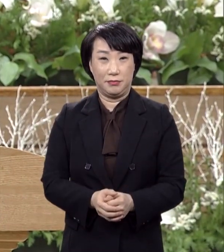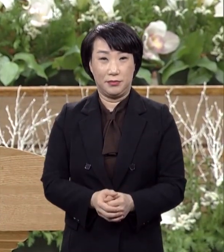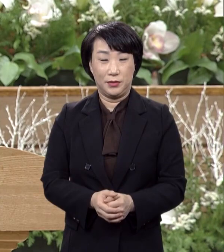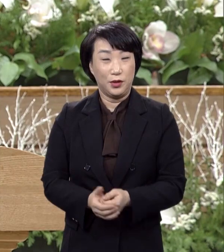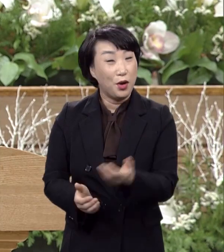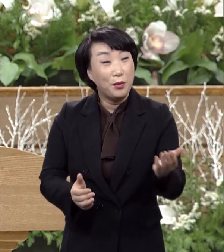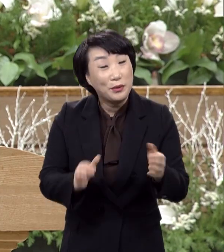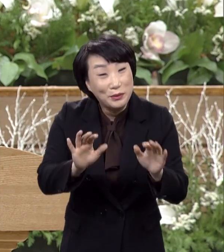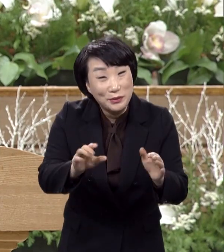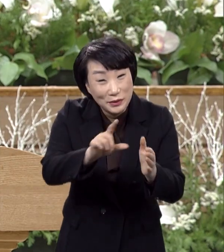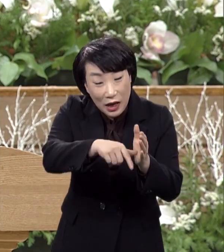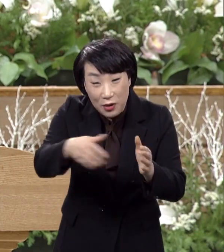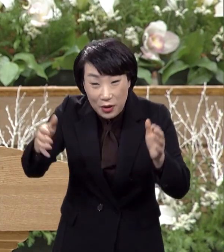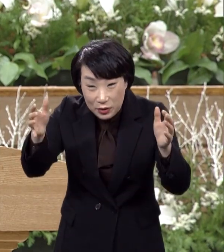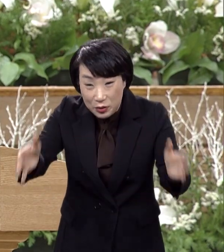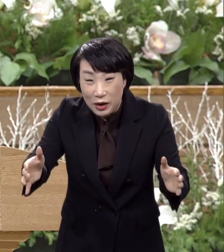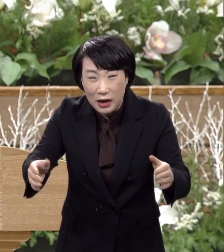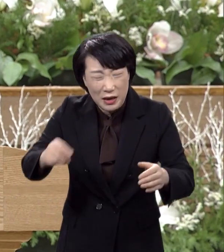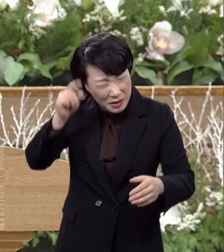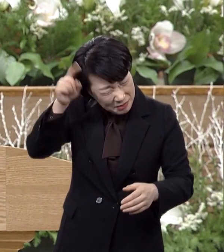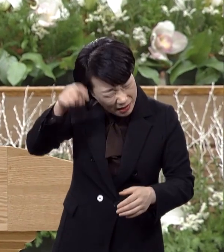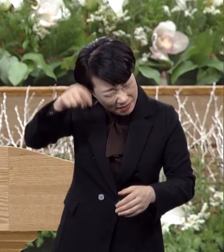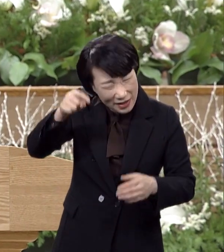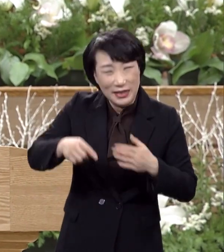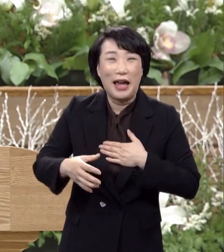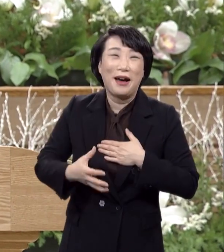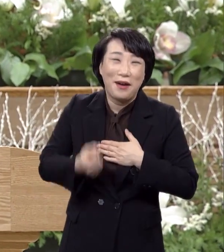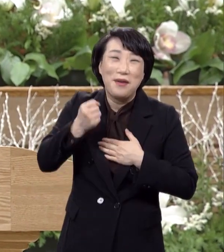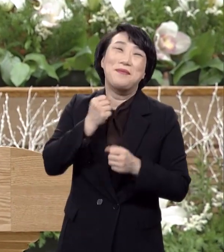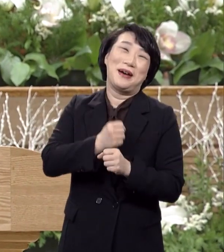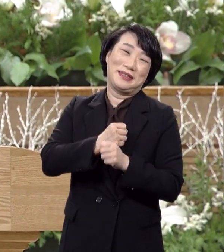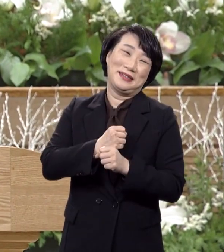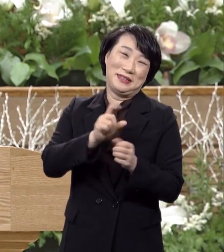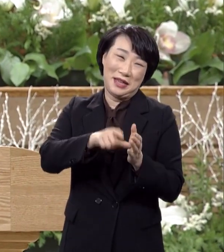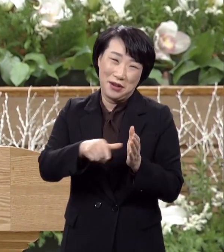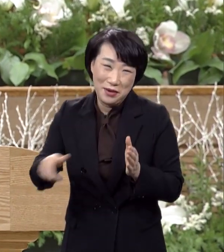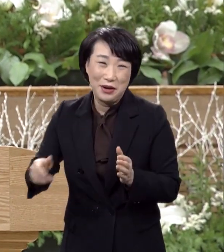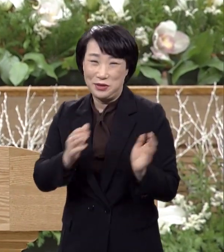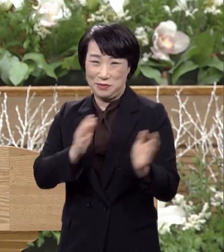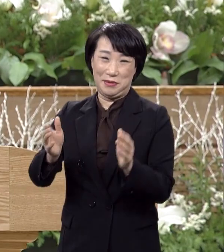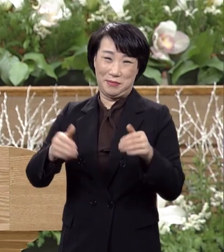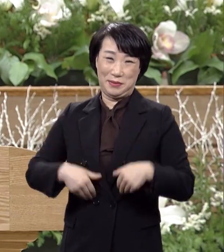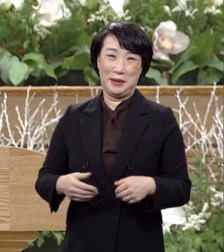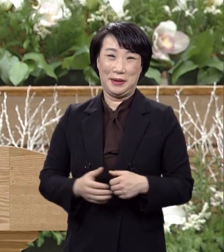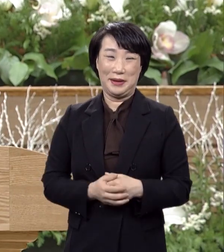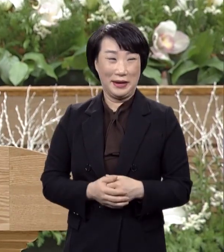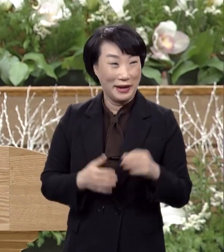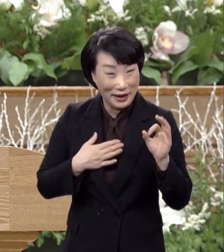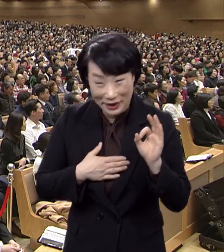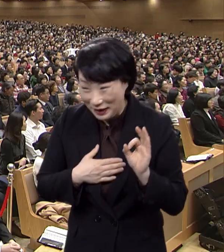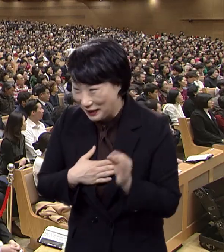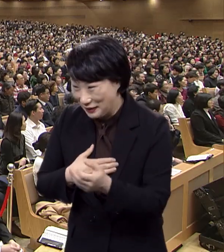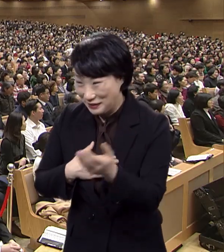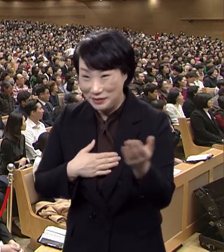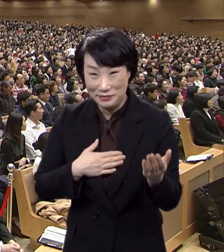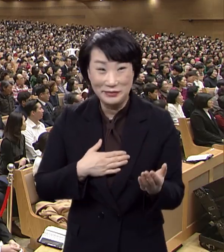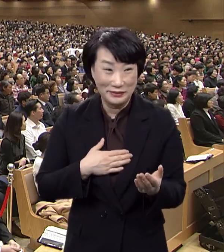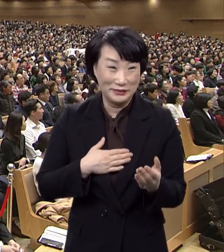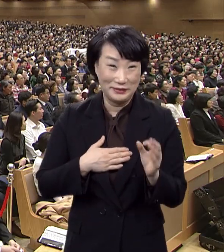그럼 세월은 날마다 내 것 만드는 세월이 돼야 한다는 거 이해가 됩니까?